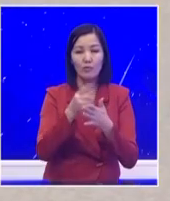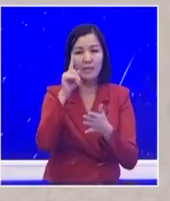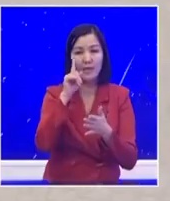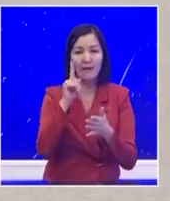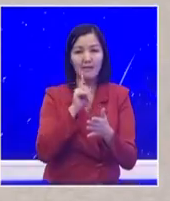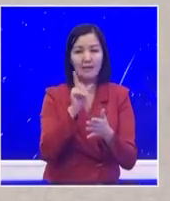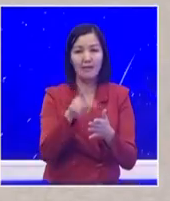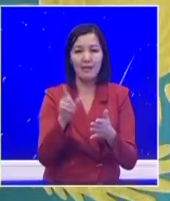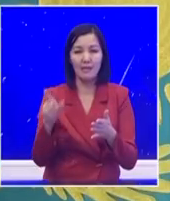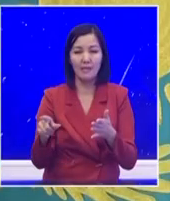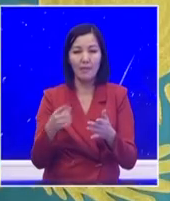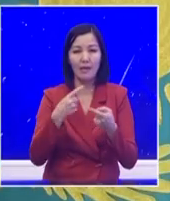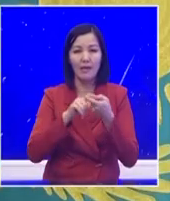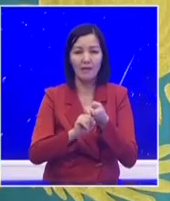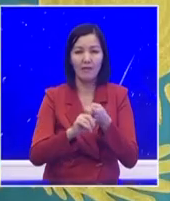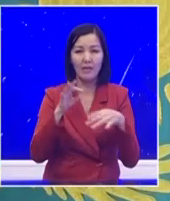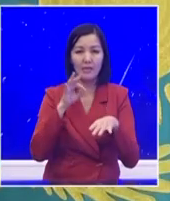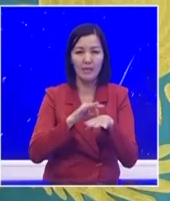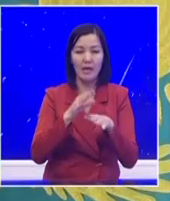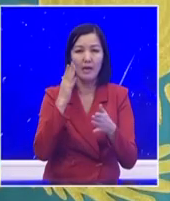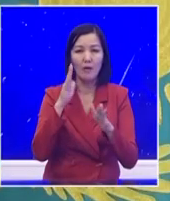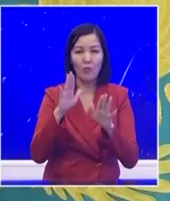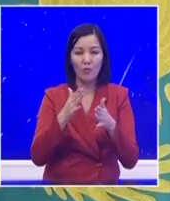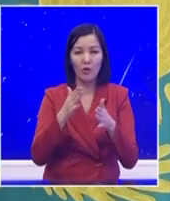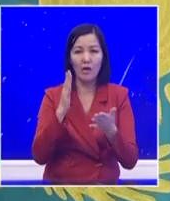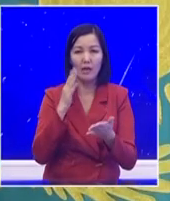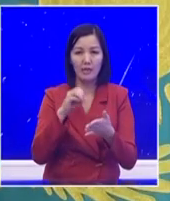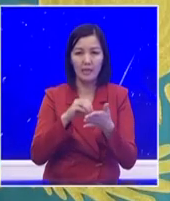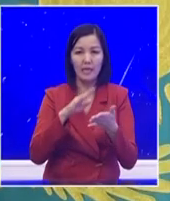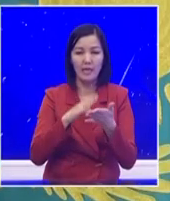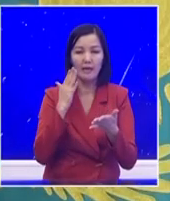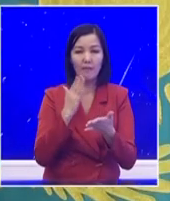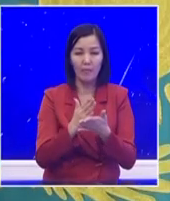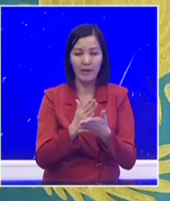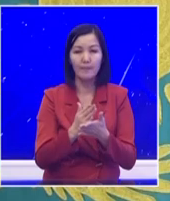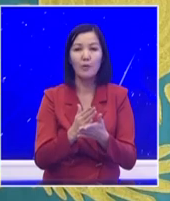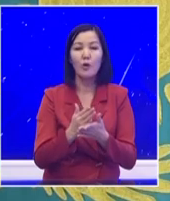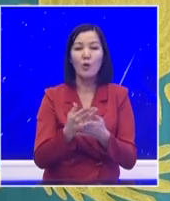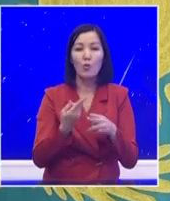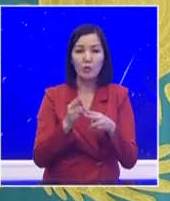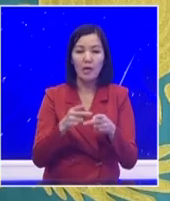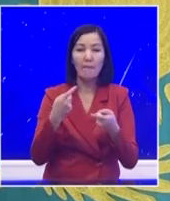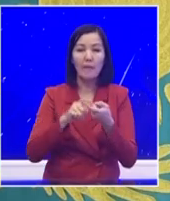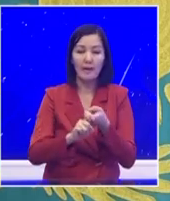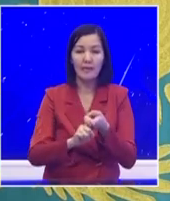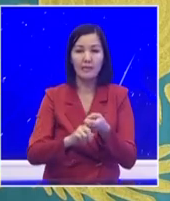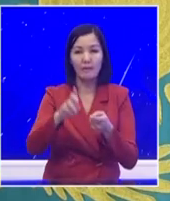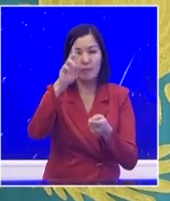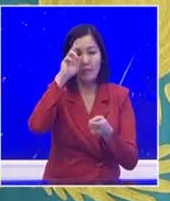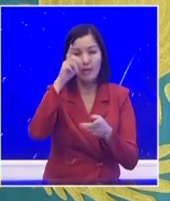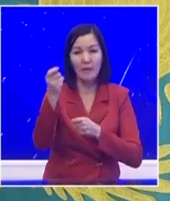отандастарымыздың арасында инфекция жұқтырған оқиғалар тіркелді. Осыған байланысты мемлекет